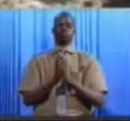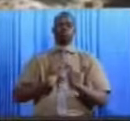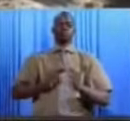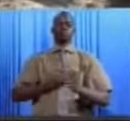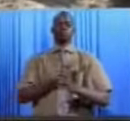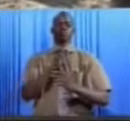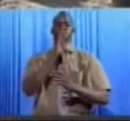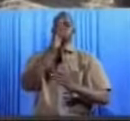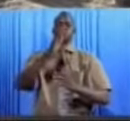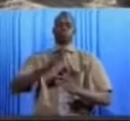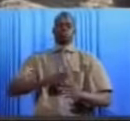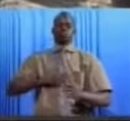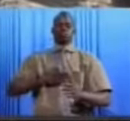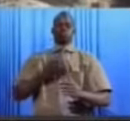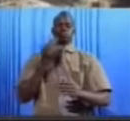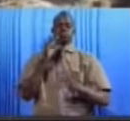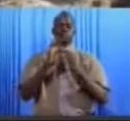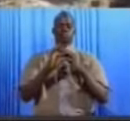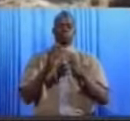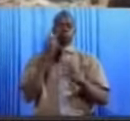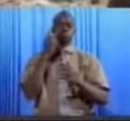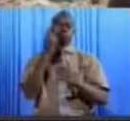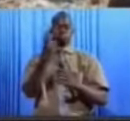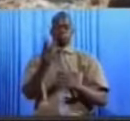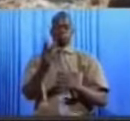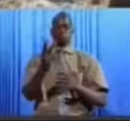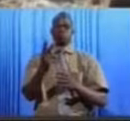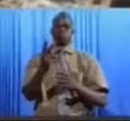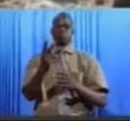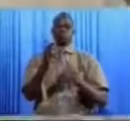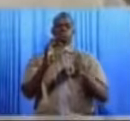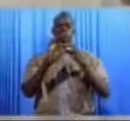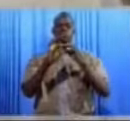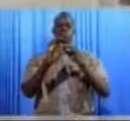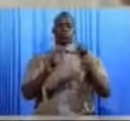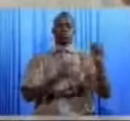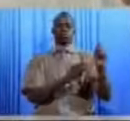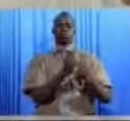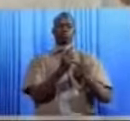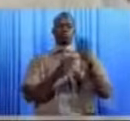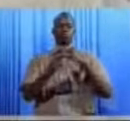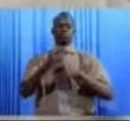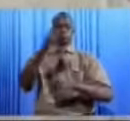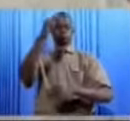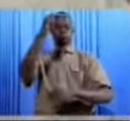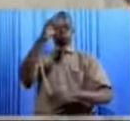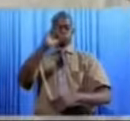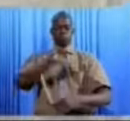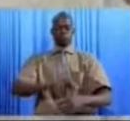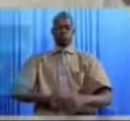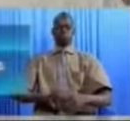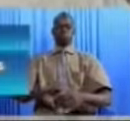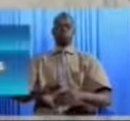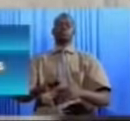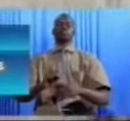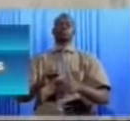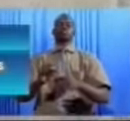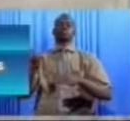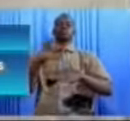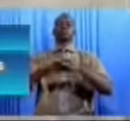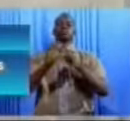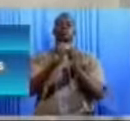fiers de constater que et des gens venus du nord et du sud se sont coalisés pour